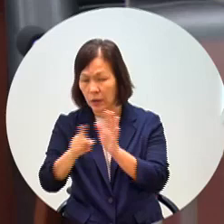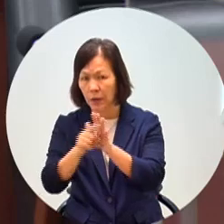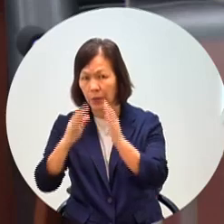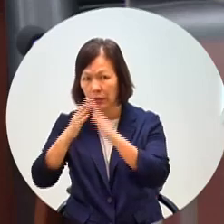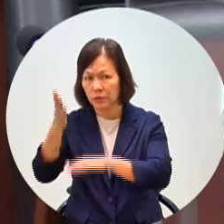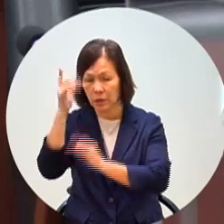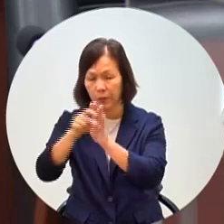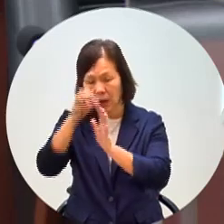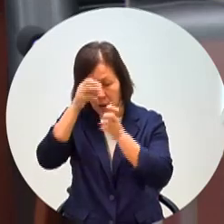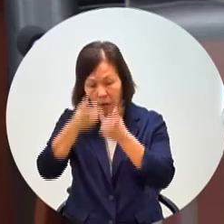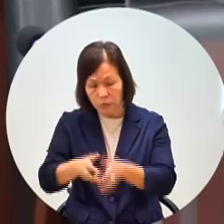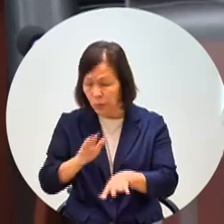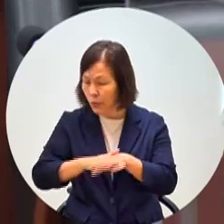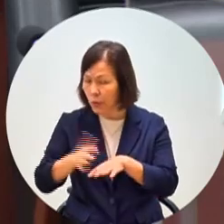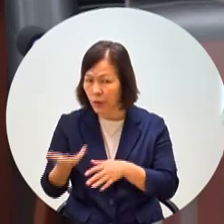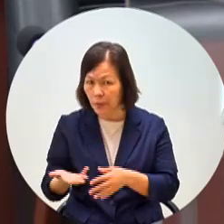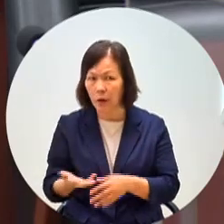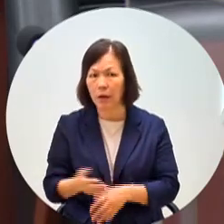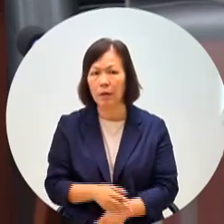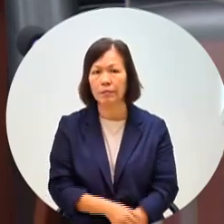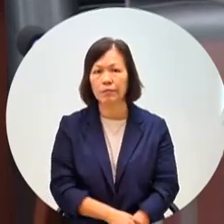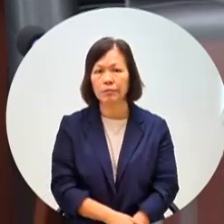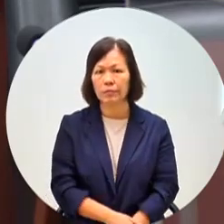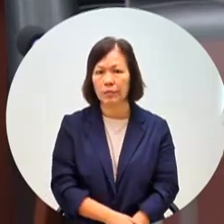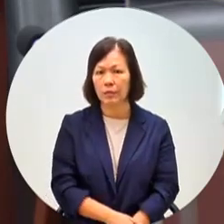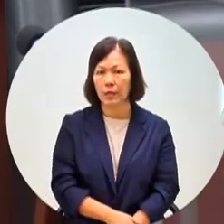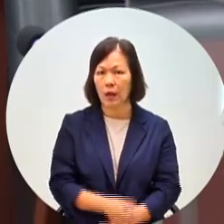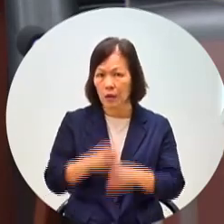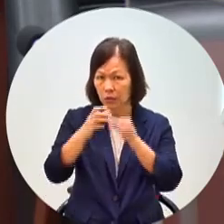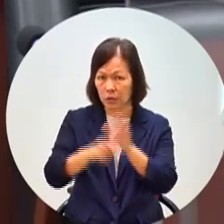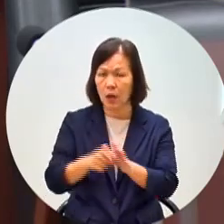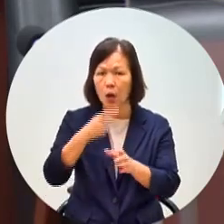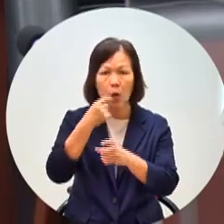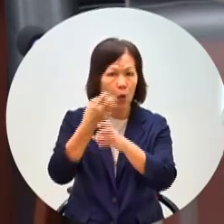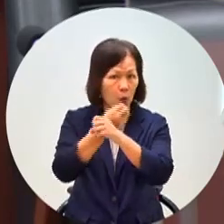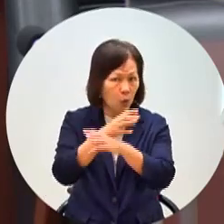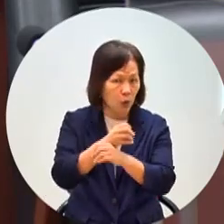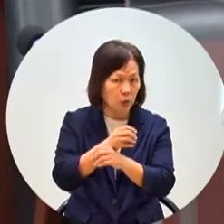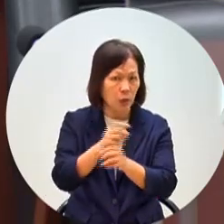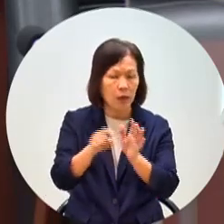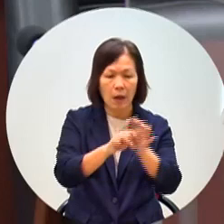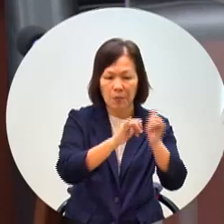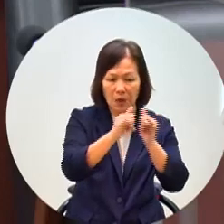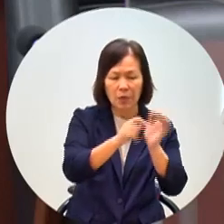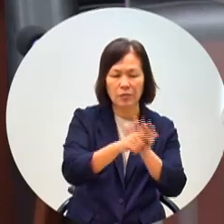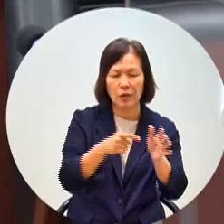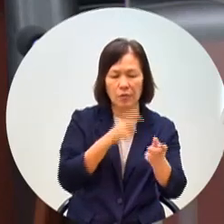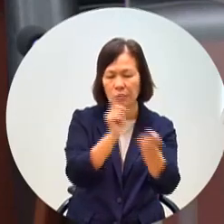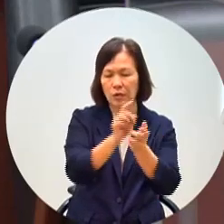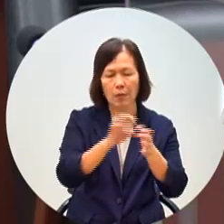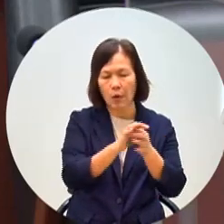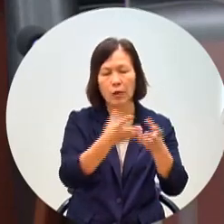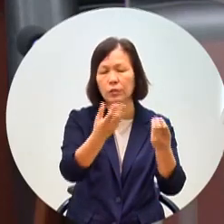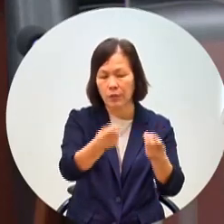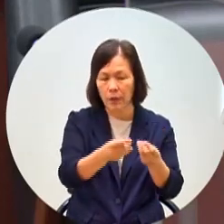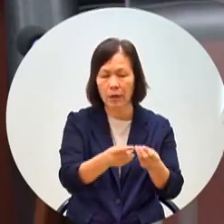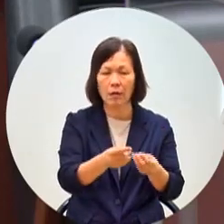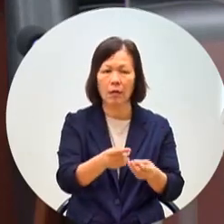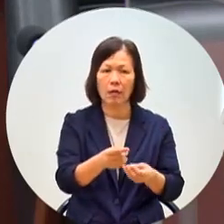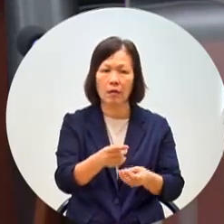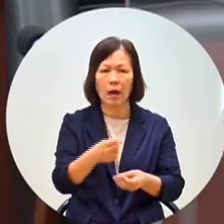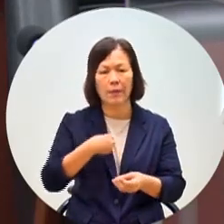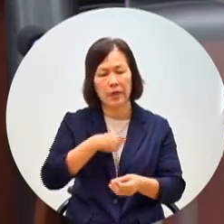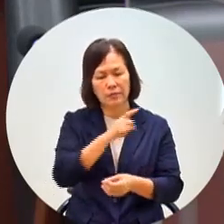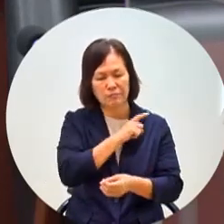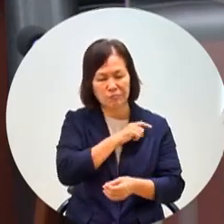的重视，换到一座红绿灯？要不然民众就说市府不关心的话，那我们就自己筹